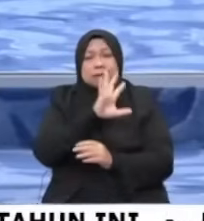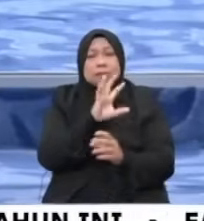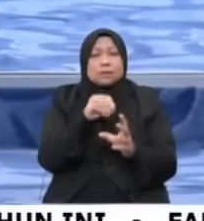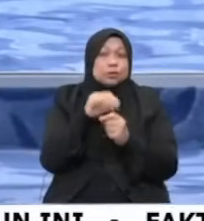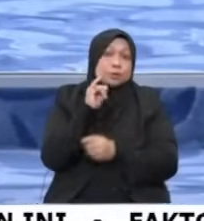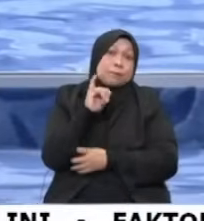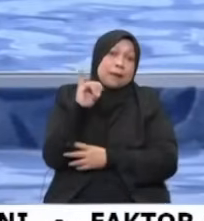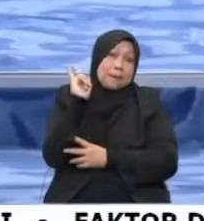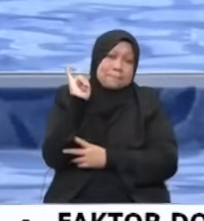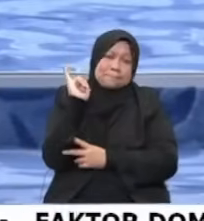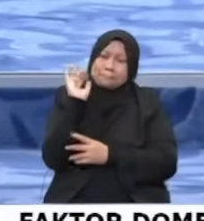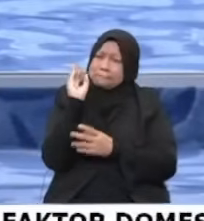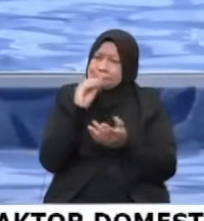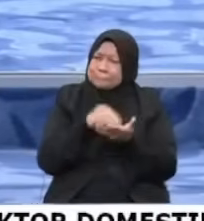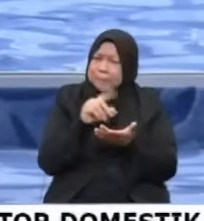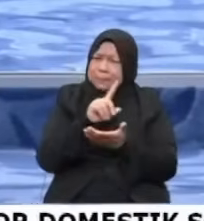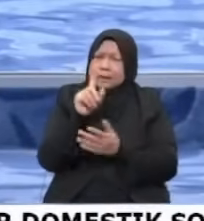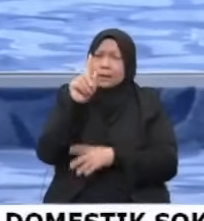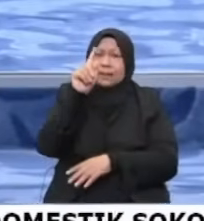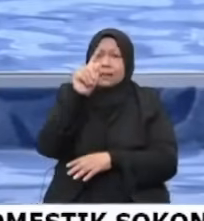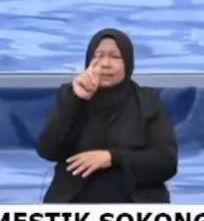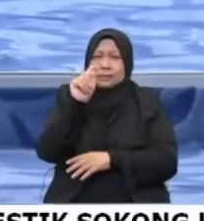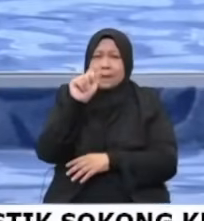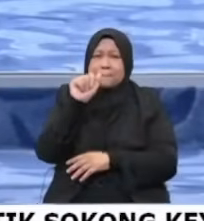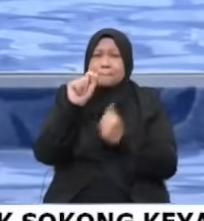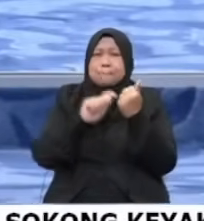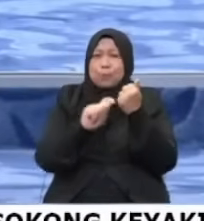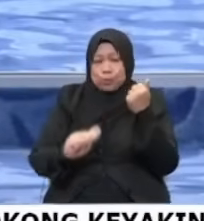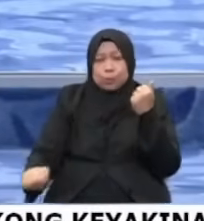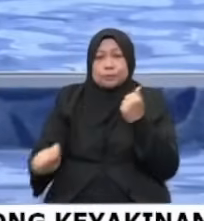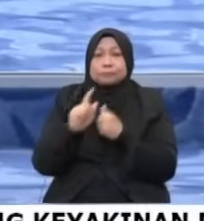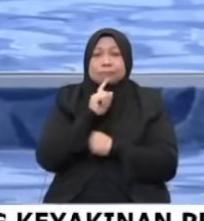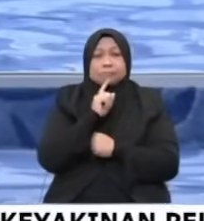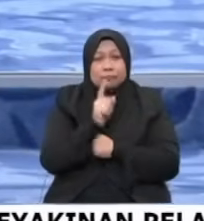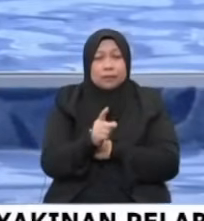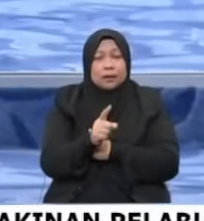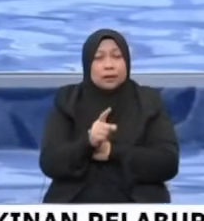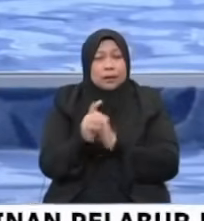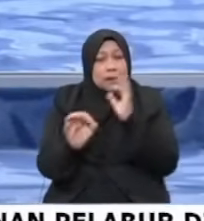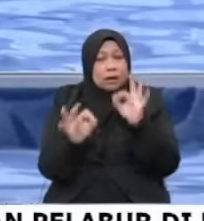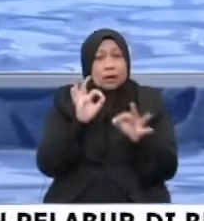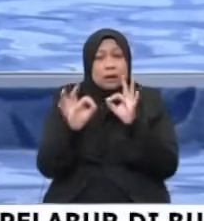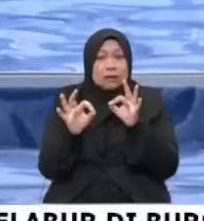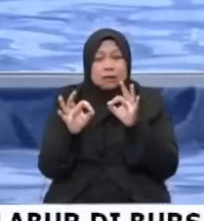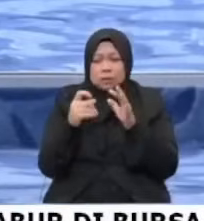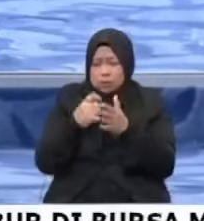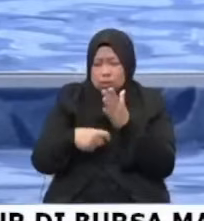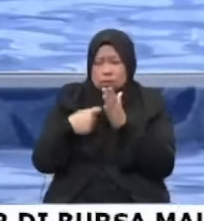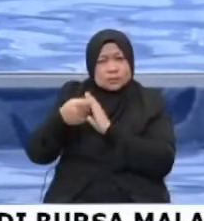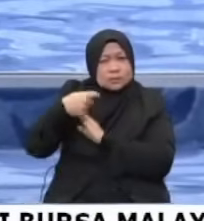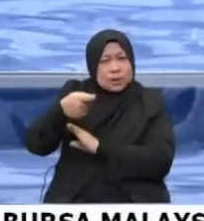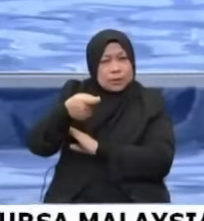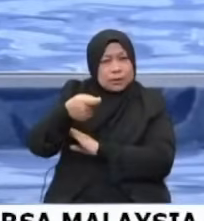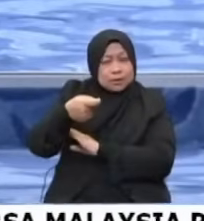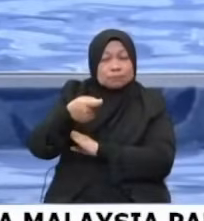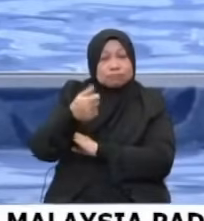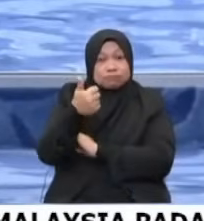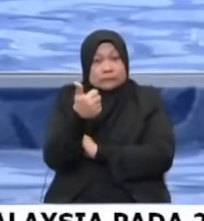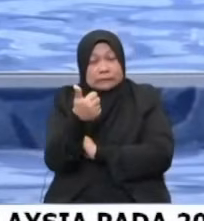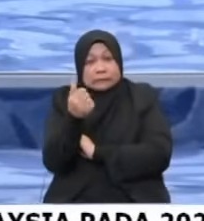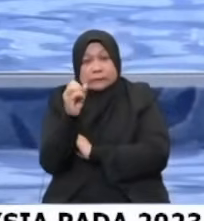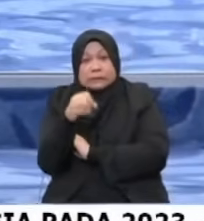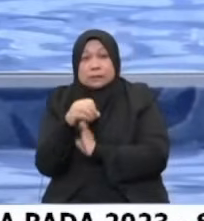semalam di Tambun saya dapati bahawa sekiranya kos sewa itu